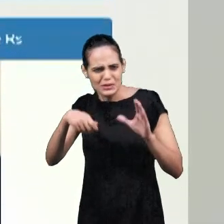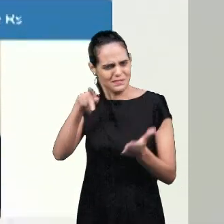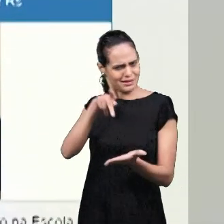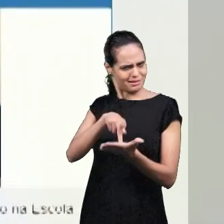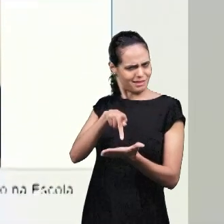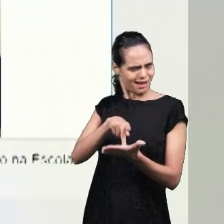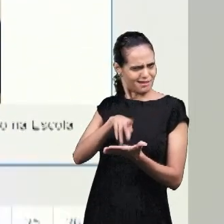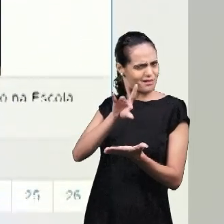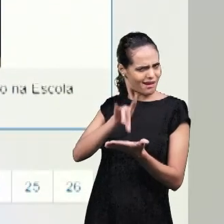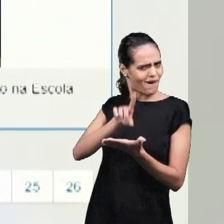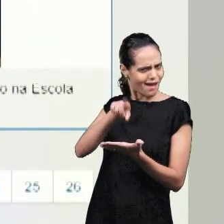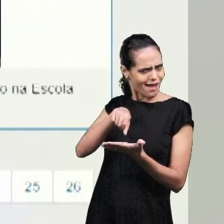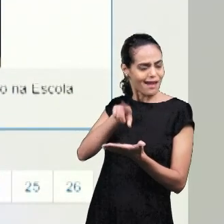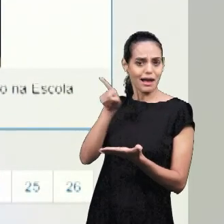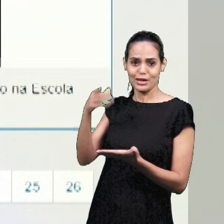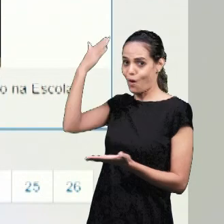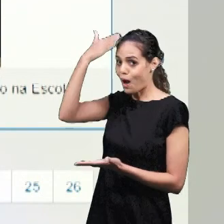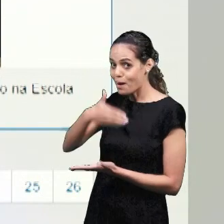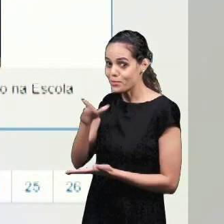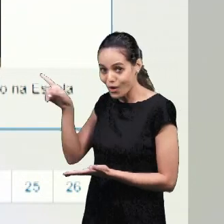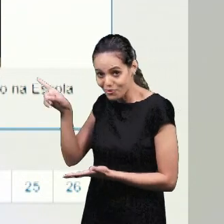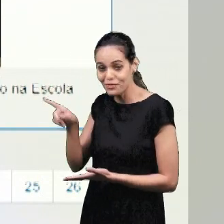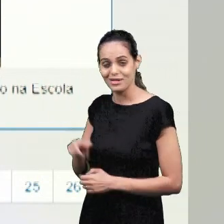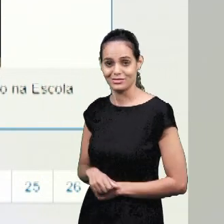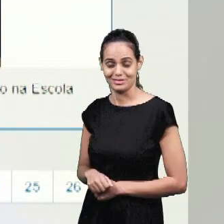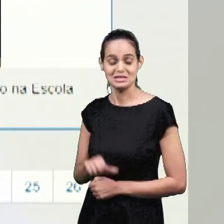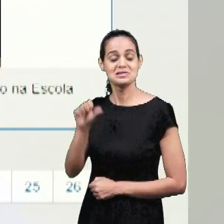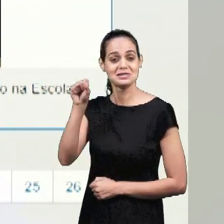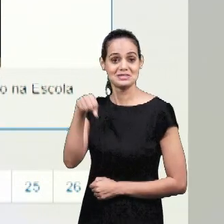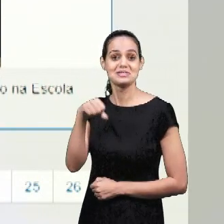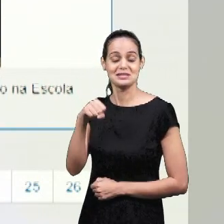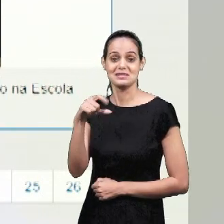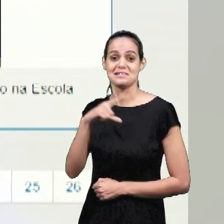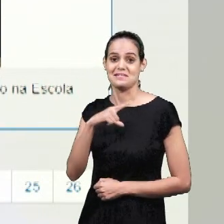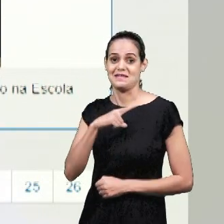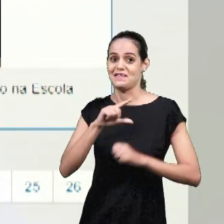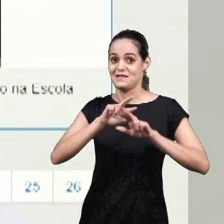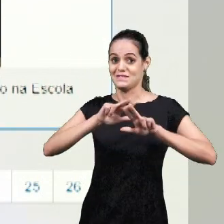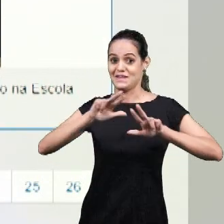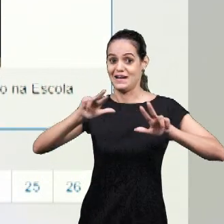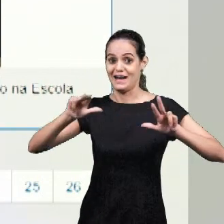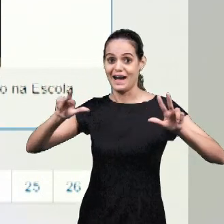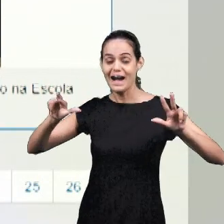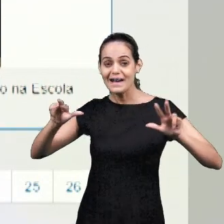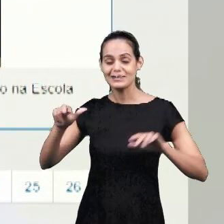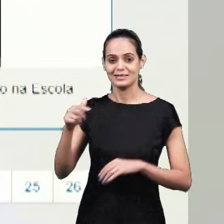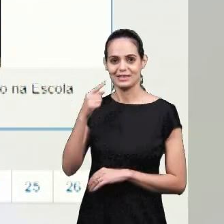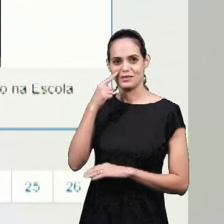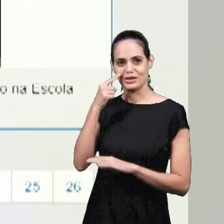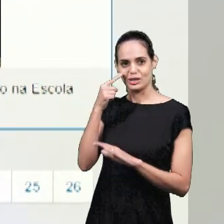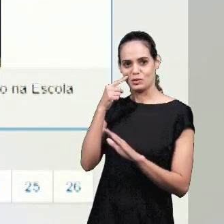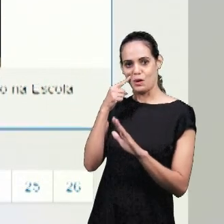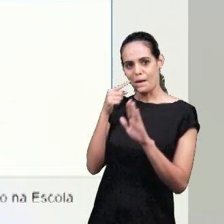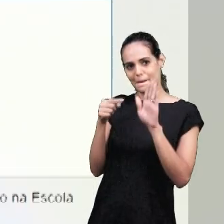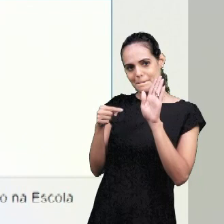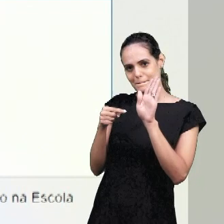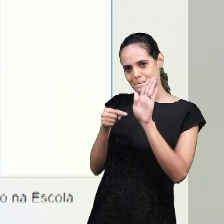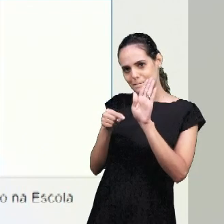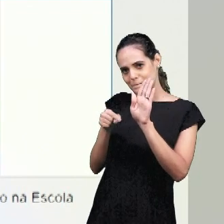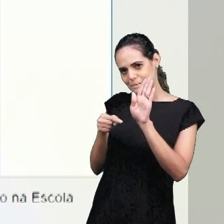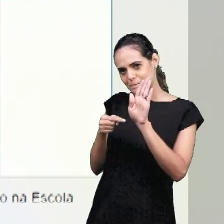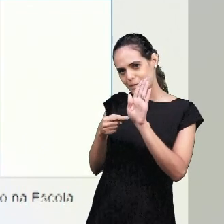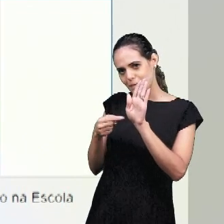Mais quelqu'un peut dire, mais est-ce que c'est ça? Ben, voici la preuve. Toutes les vidéos sont là, ils ne sont pas tous. Je